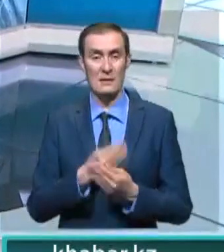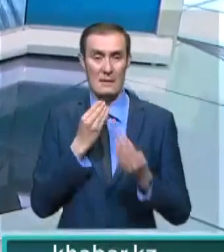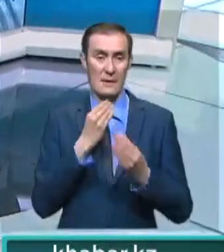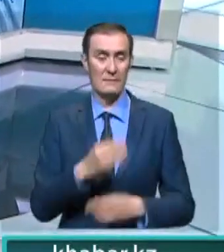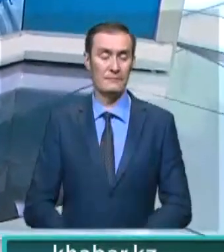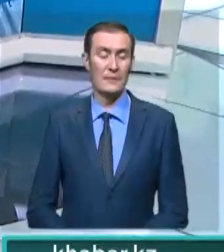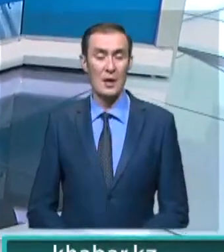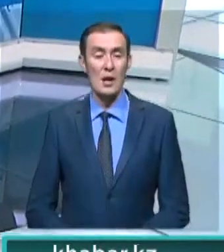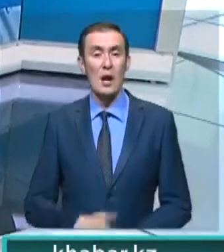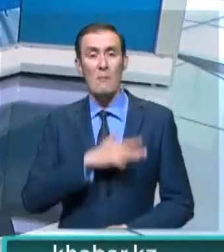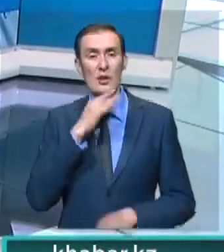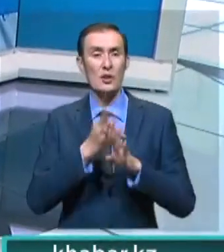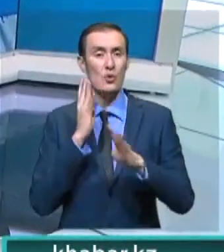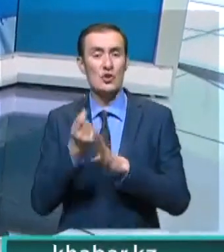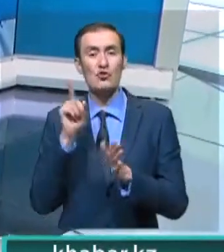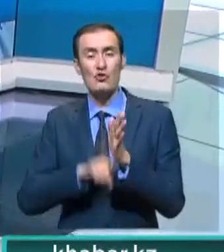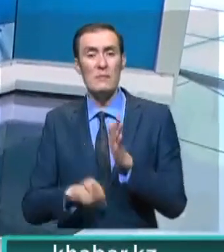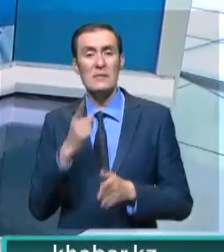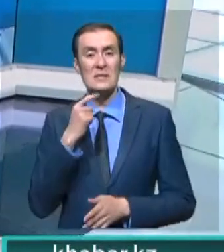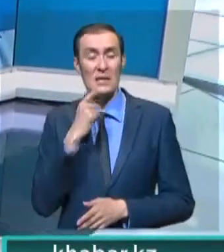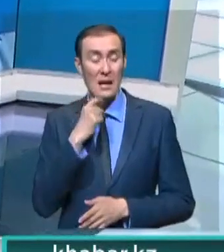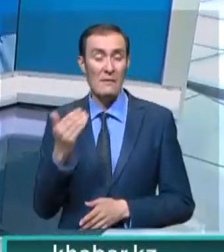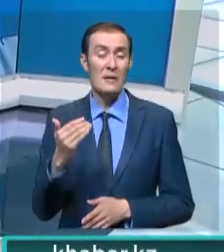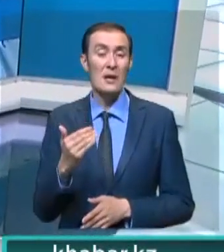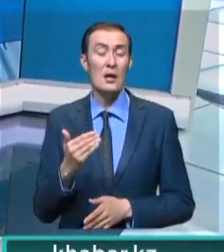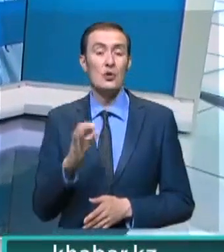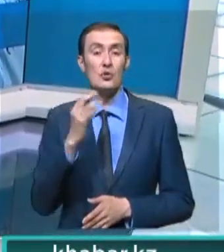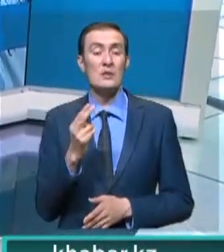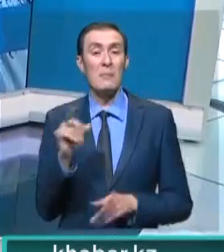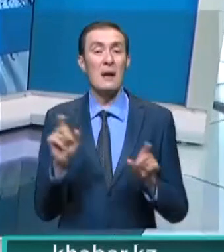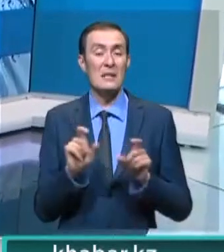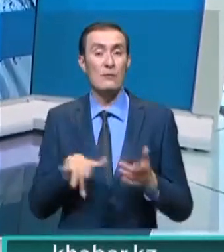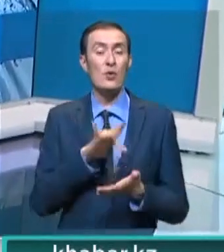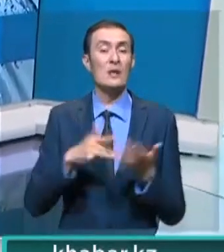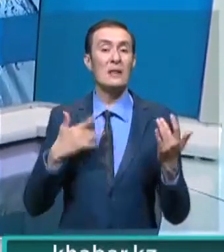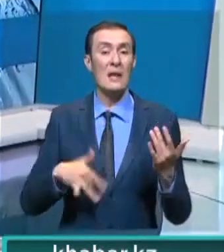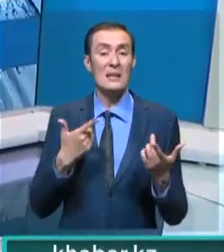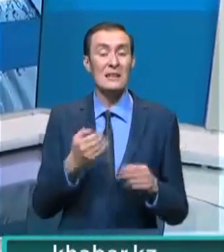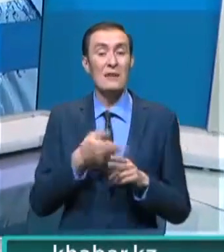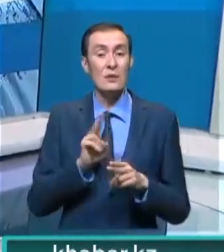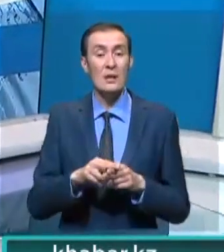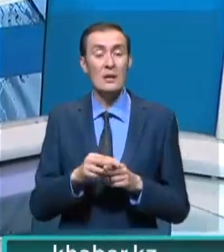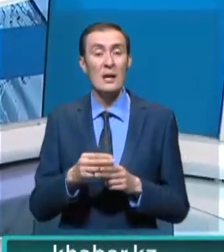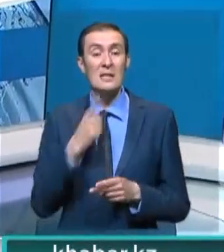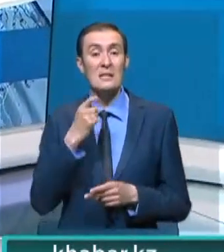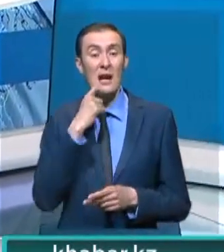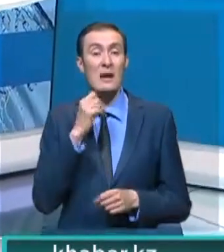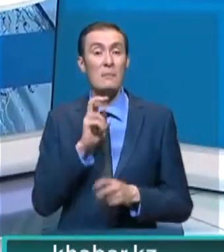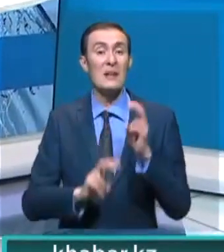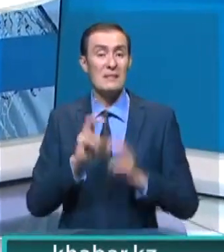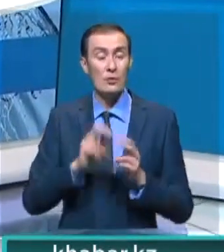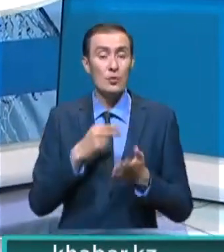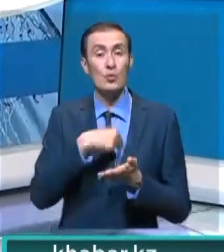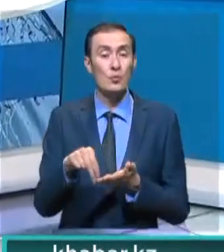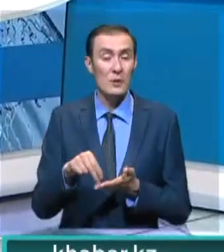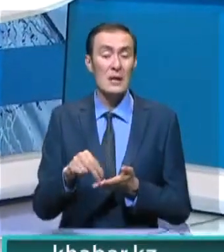Между тем, огромные очереди за дешевым сахаром собирают социальные магазины Тараза. Это в городе, где этот продукт производится. Купить